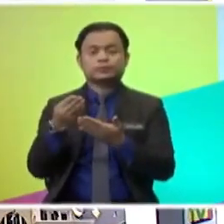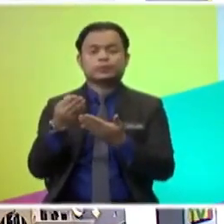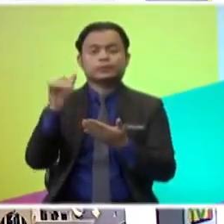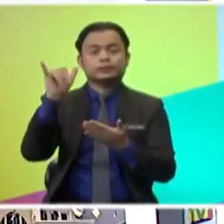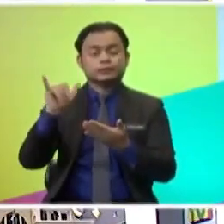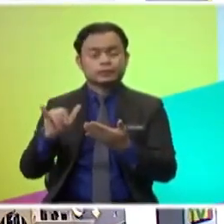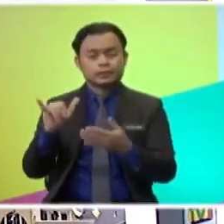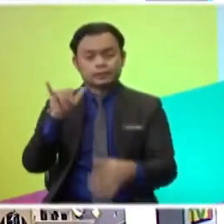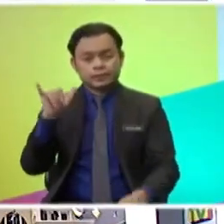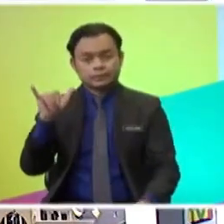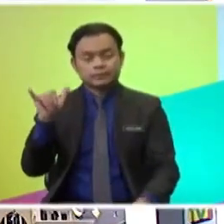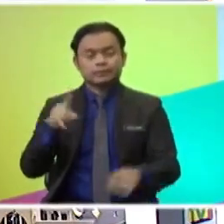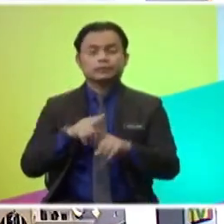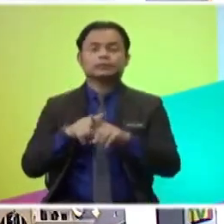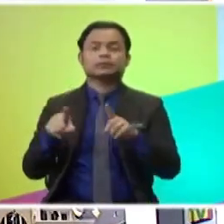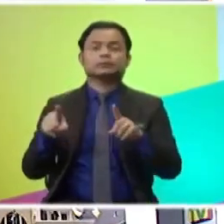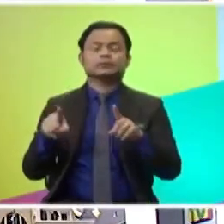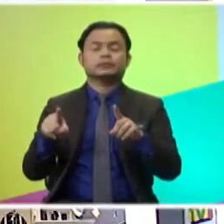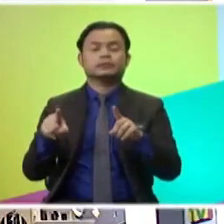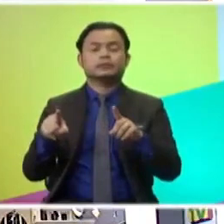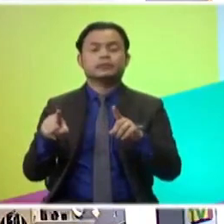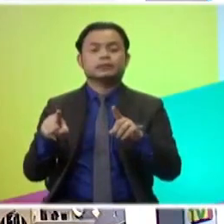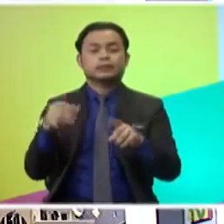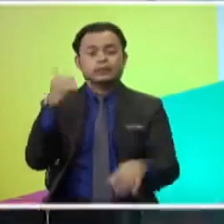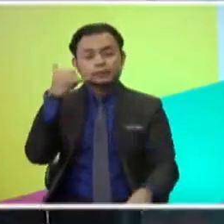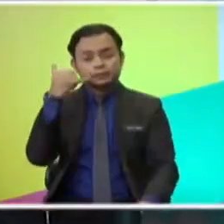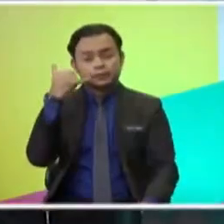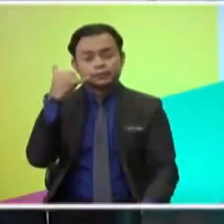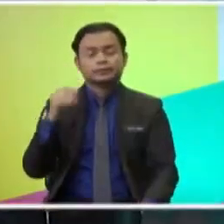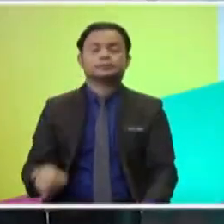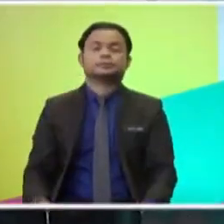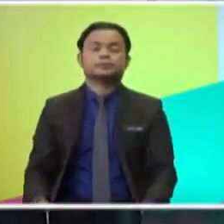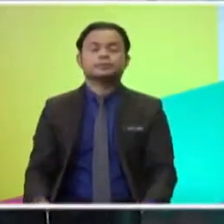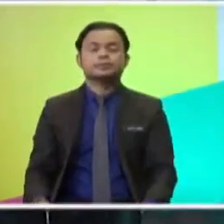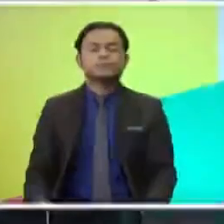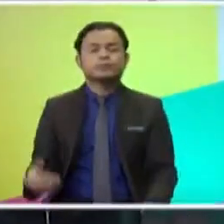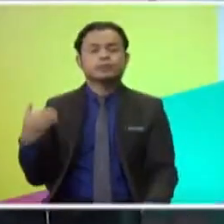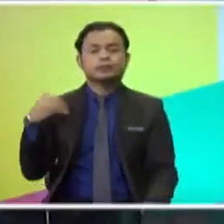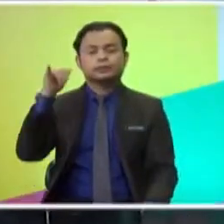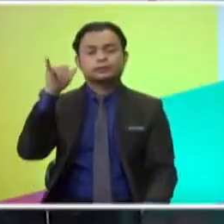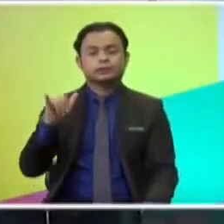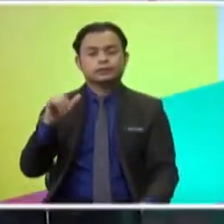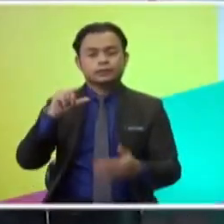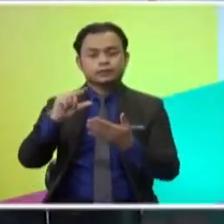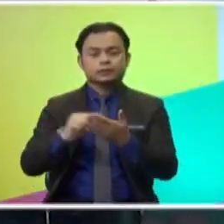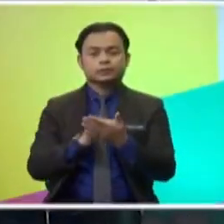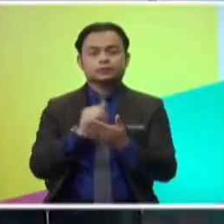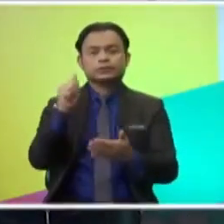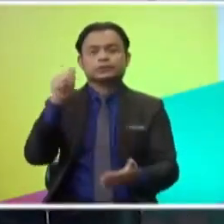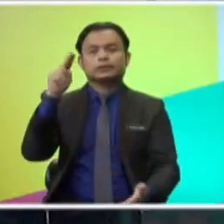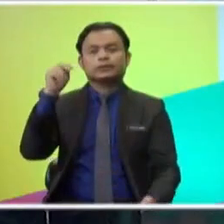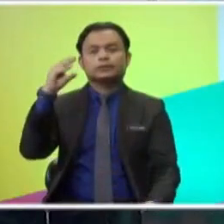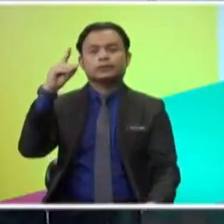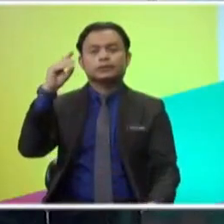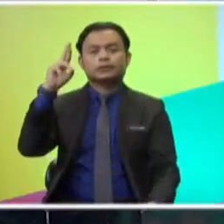telefon yang sama tetapi sebenarnya setiap telefon pintar itu sama ada yang gunakan Android ke iOS ke